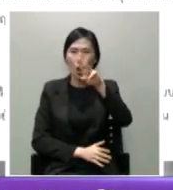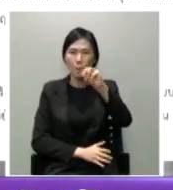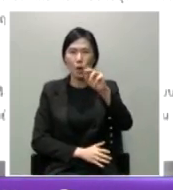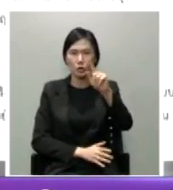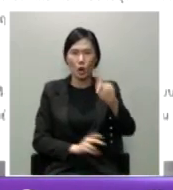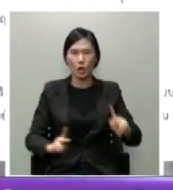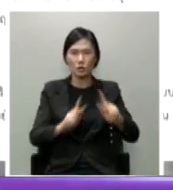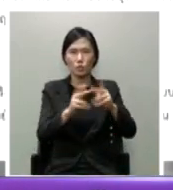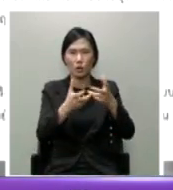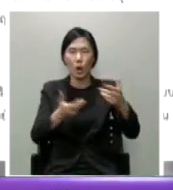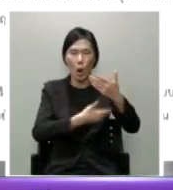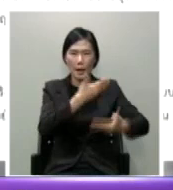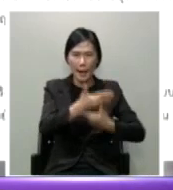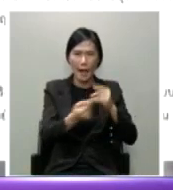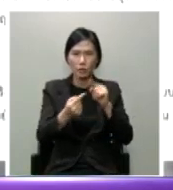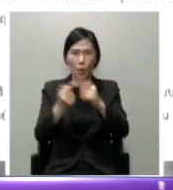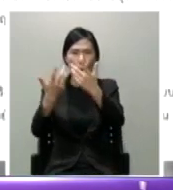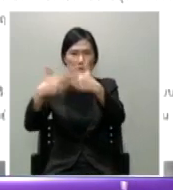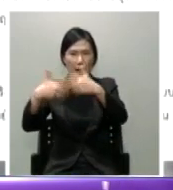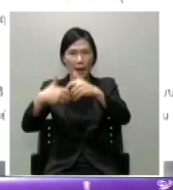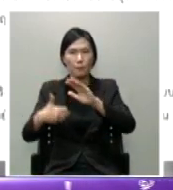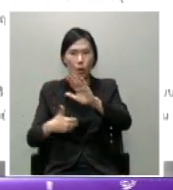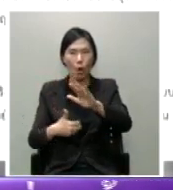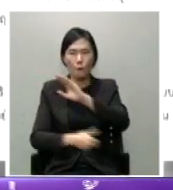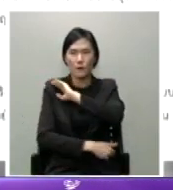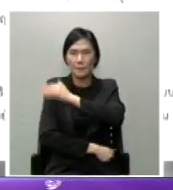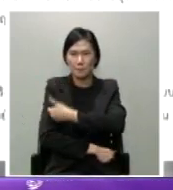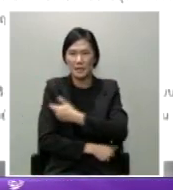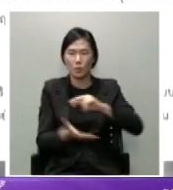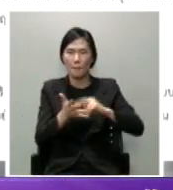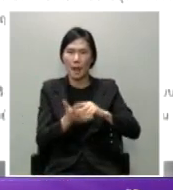กระทรวงการค้าและอุตสาหกรรมของฟิลิปปินส์ครับ